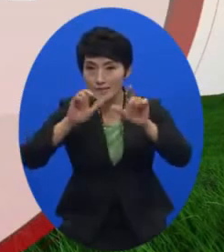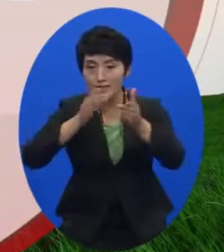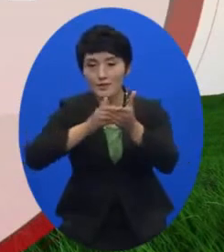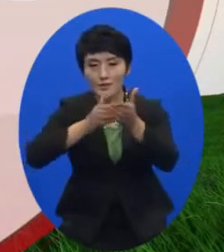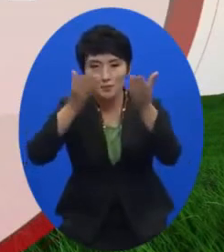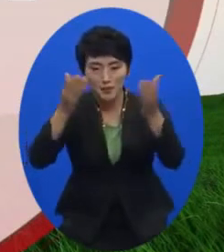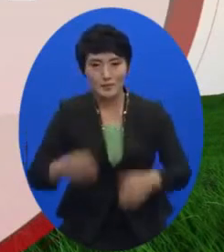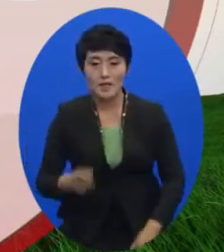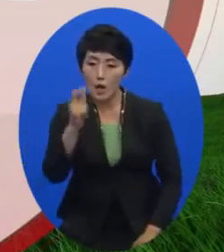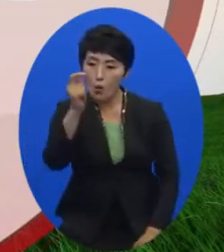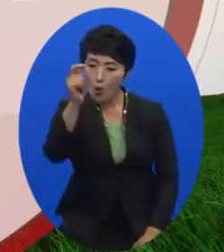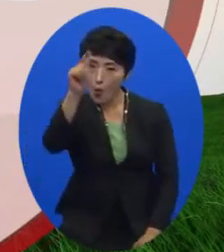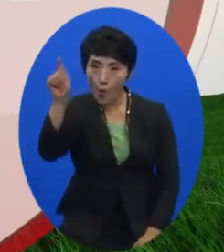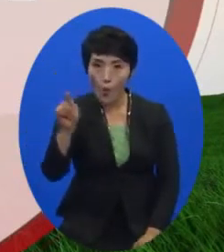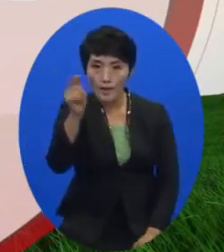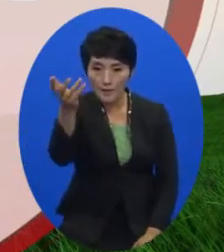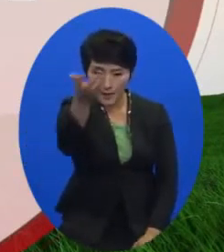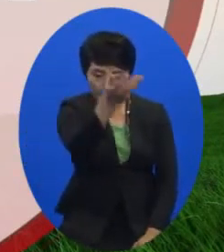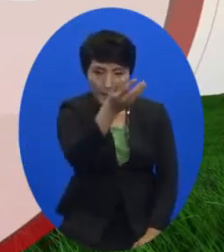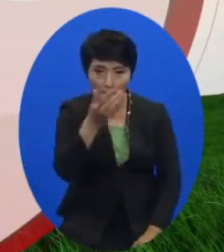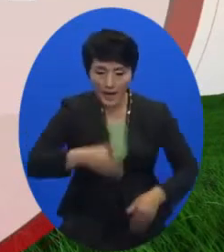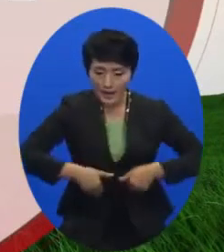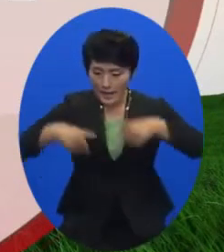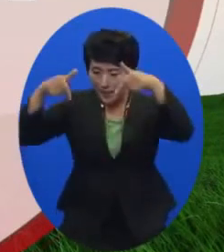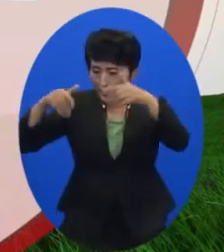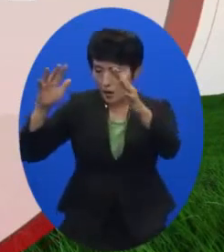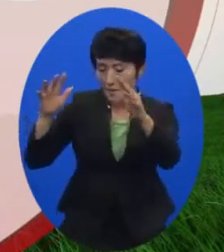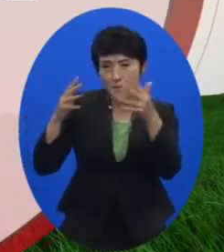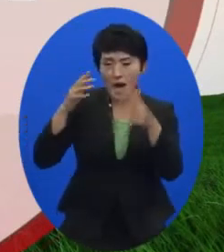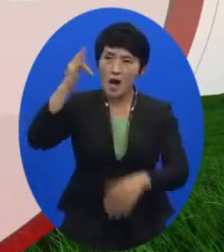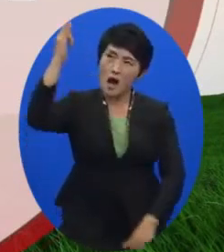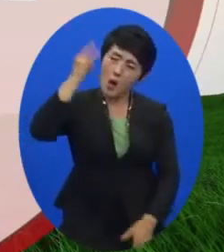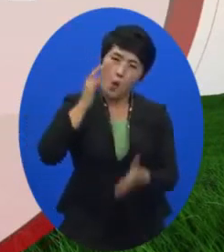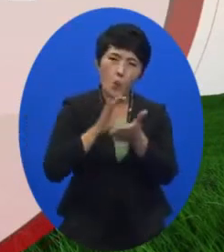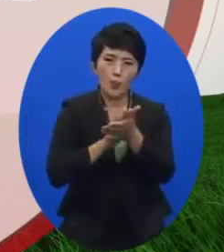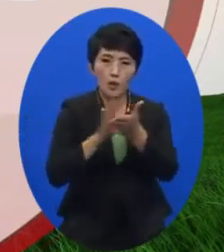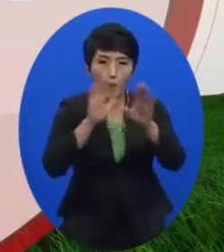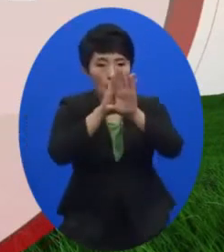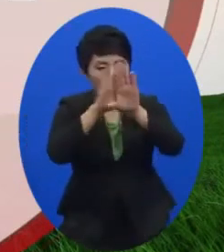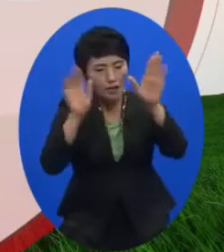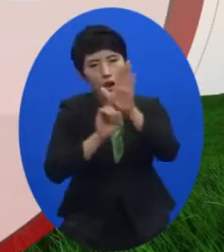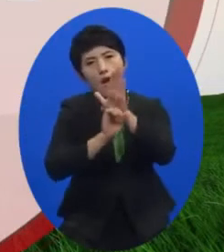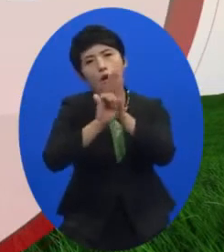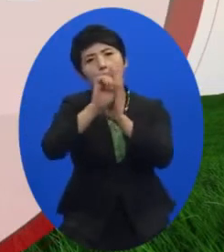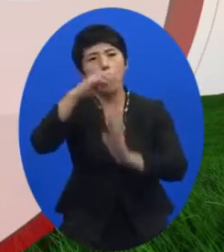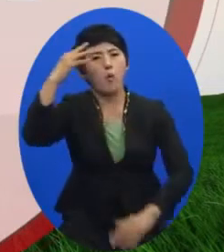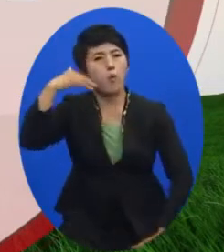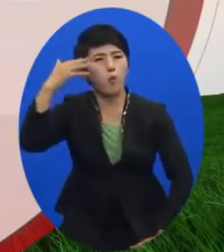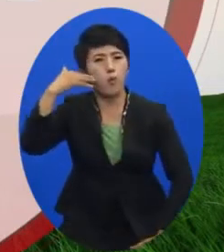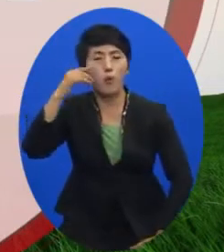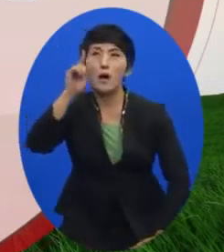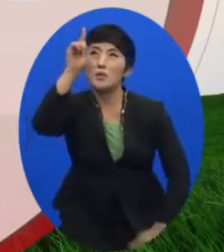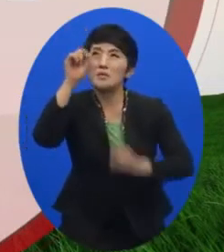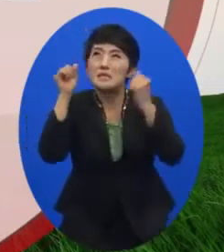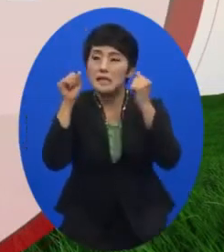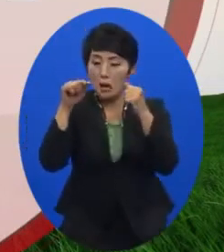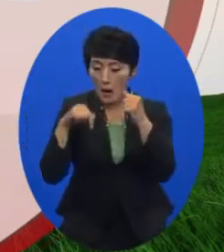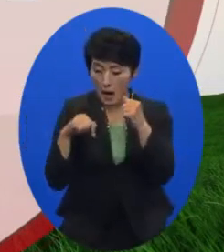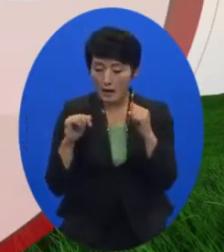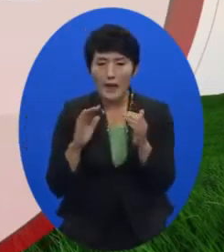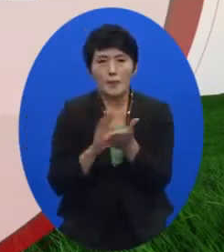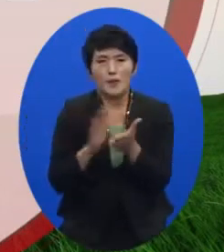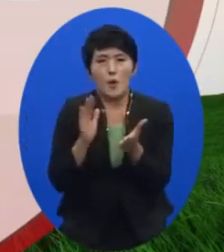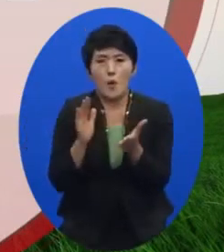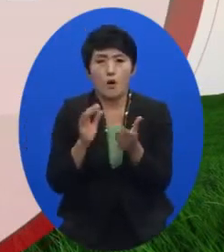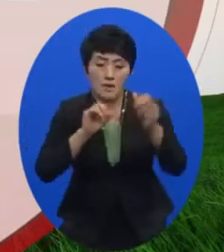고기압의 영향을 주로 받는 가운데 남서풍의 유입과 일사로 인해서 낮 기온이 크게 올랐고요. 대기가 불안정해 내륙 지역에